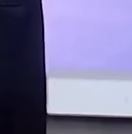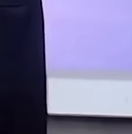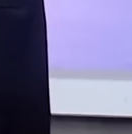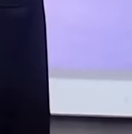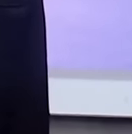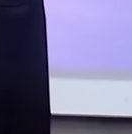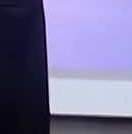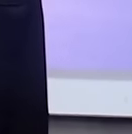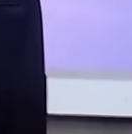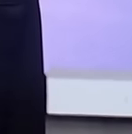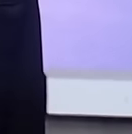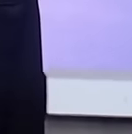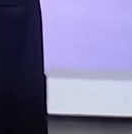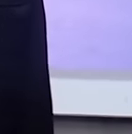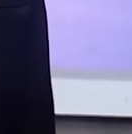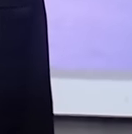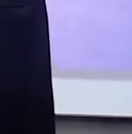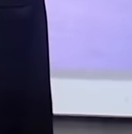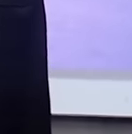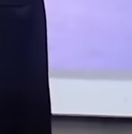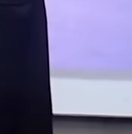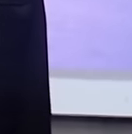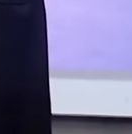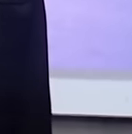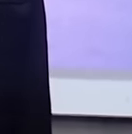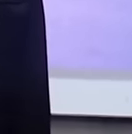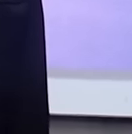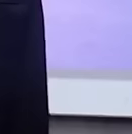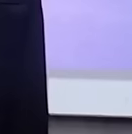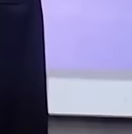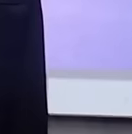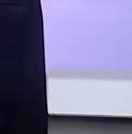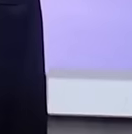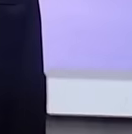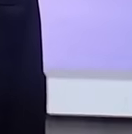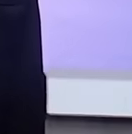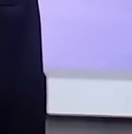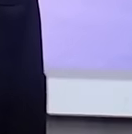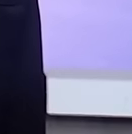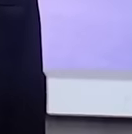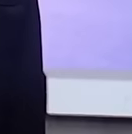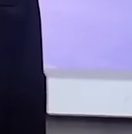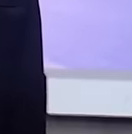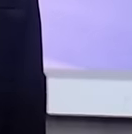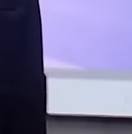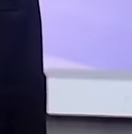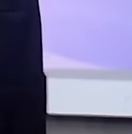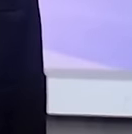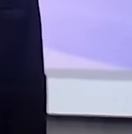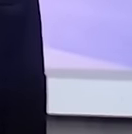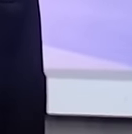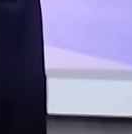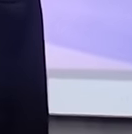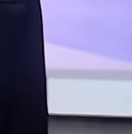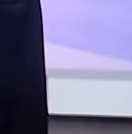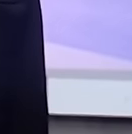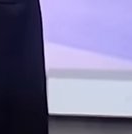kapuso, sama-sama tayo maging saksi. Mag-subscribe sa GMA Integrated News sa YouTube at para sa mga kapuso